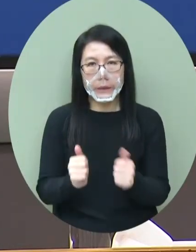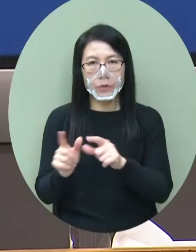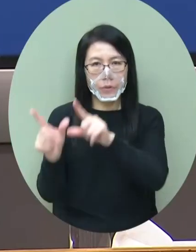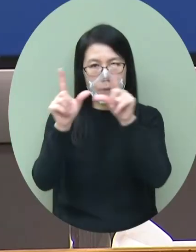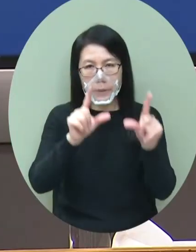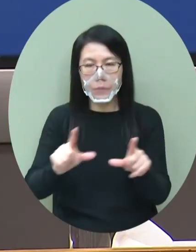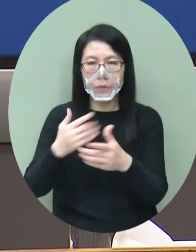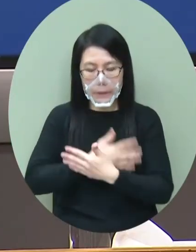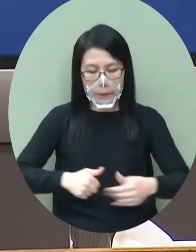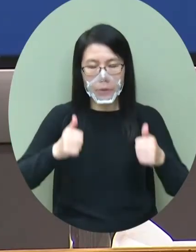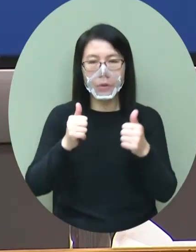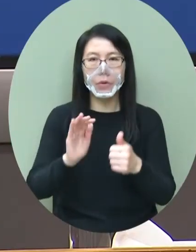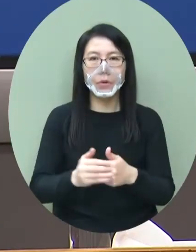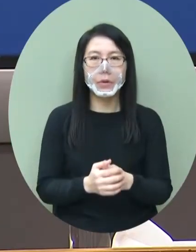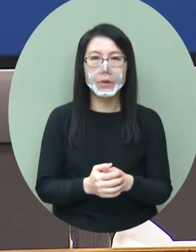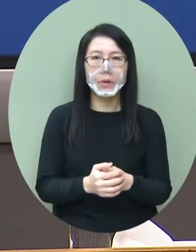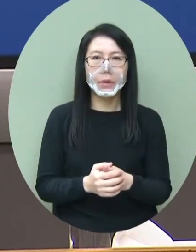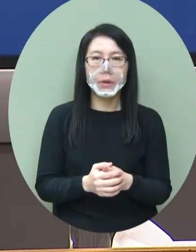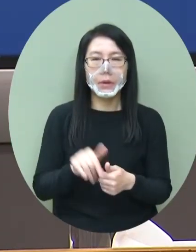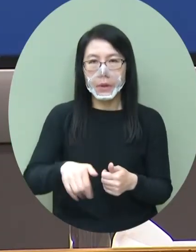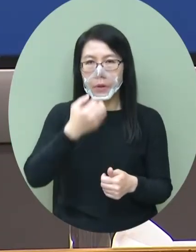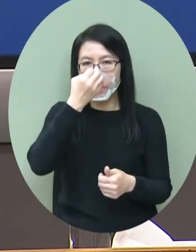常工作，健康生活。